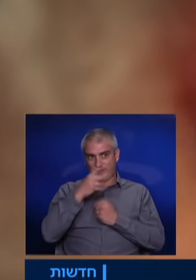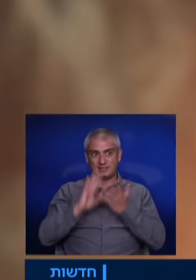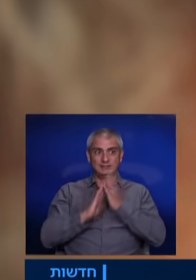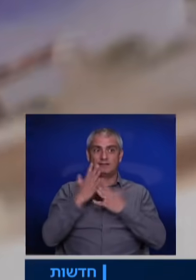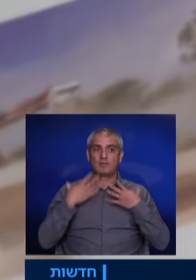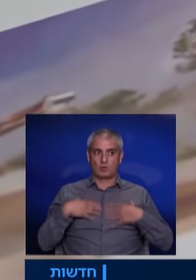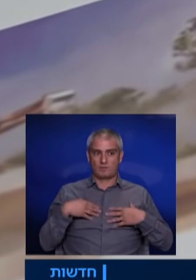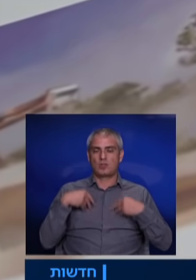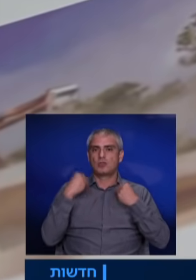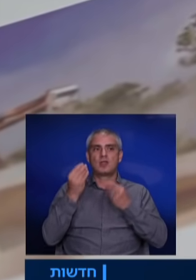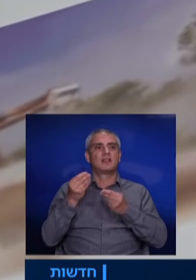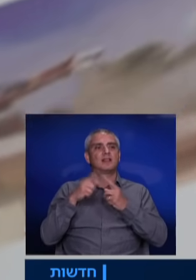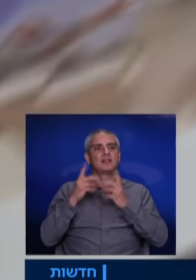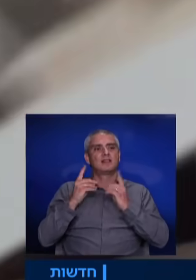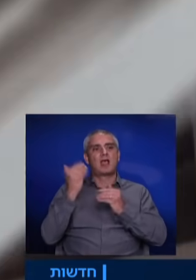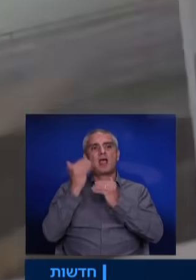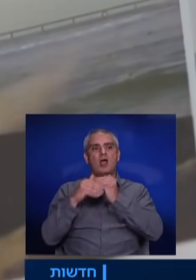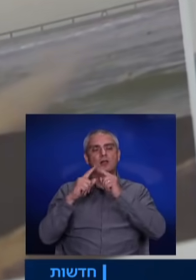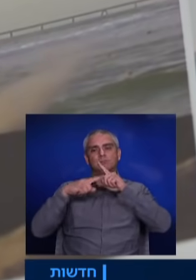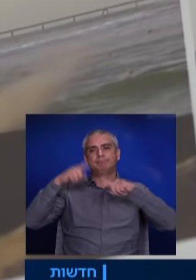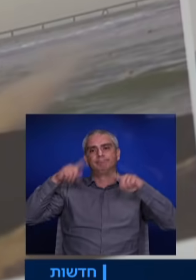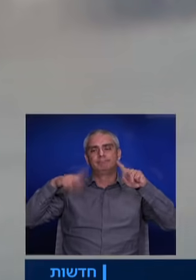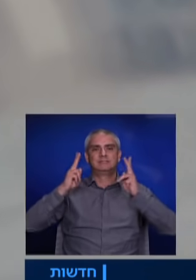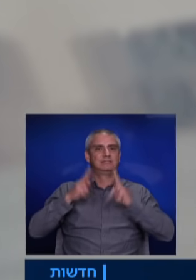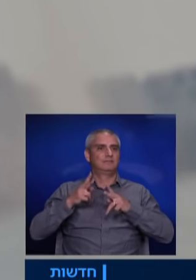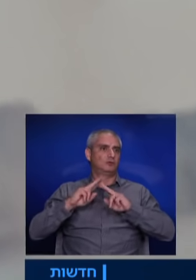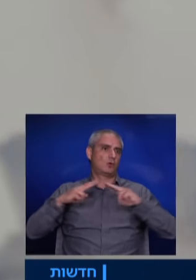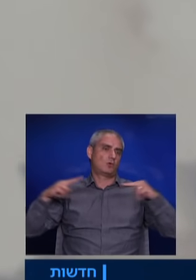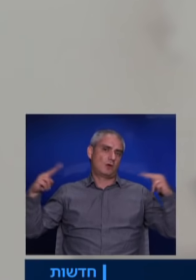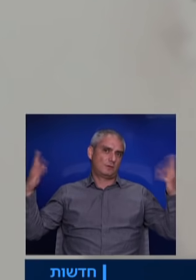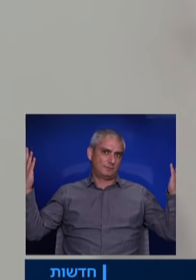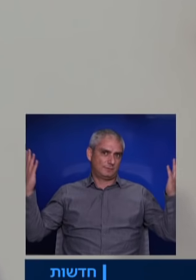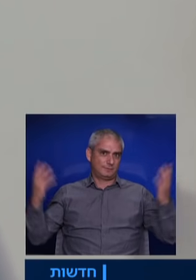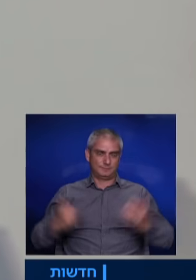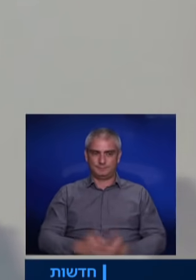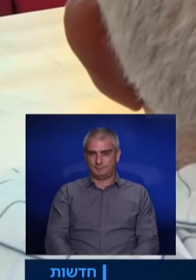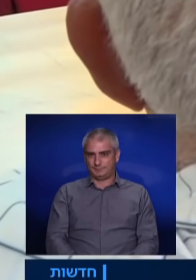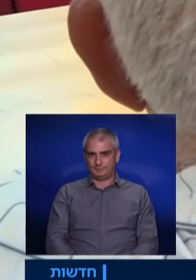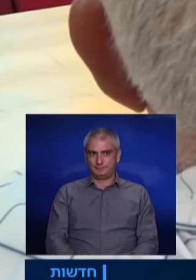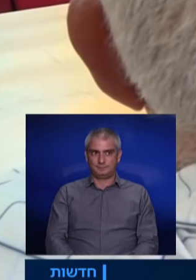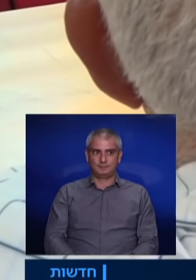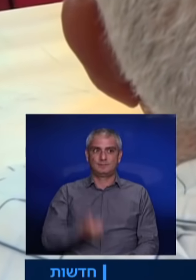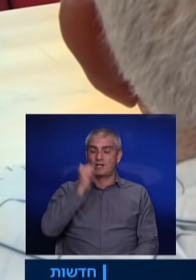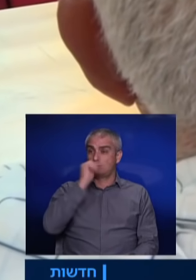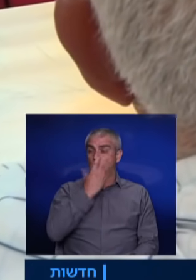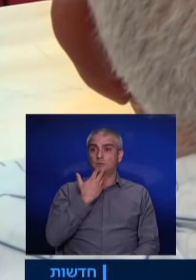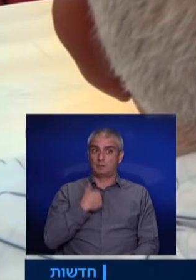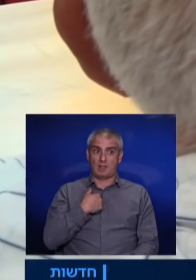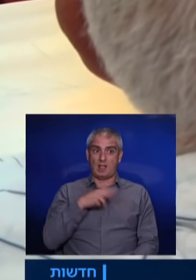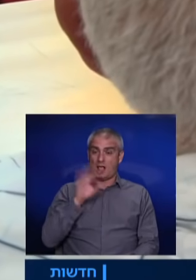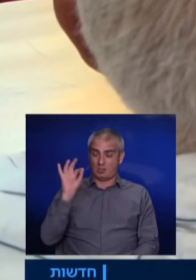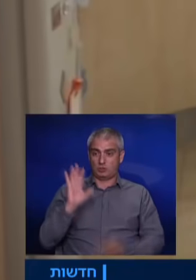הגופה נותנת למסע האחרון שלה מגוון יצירתי של אפשרויות. אתמול מישהי סיפרה לי שאח